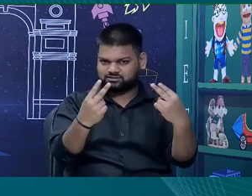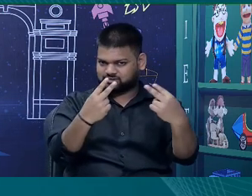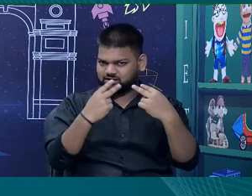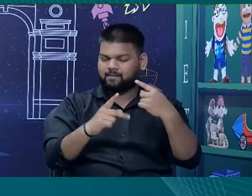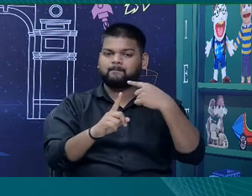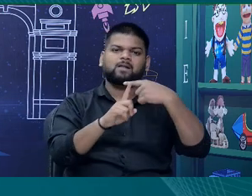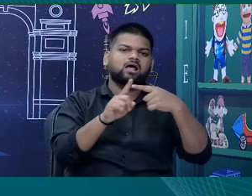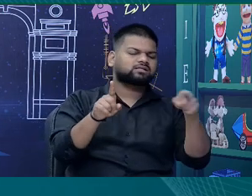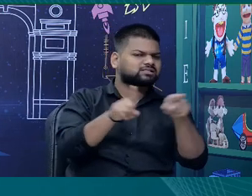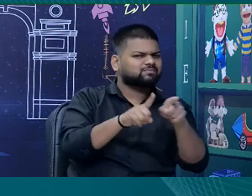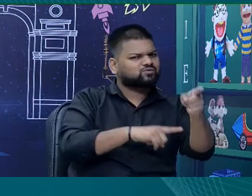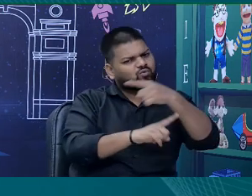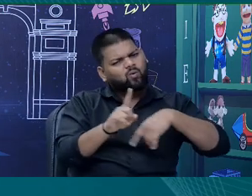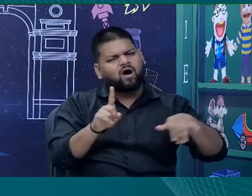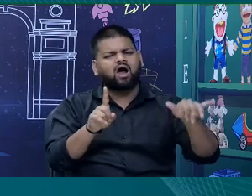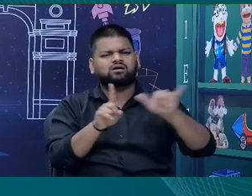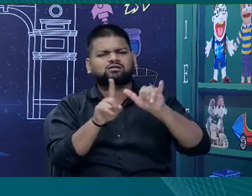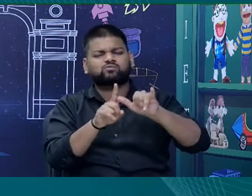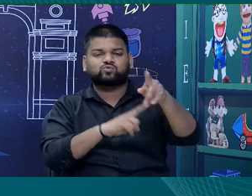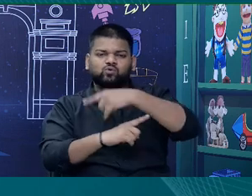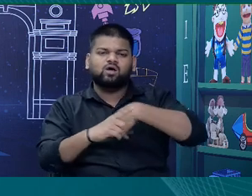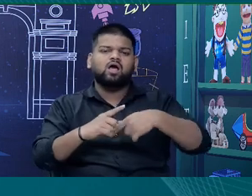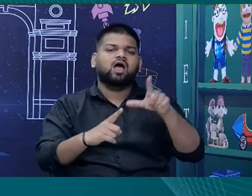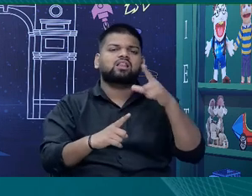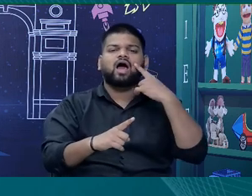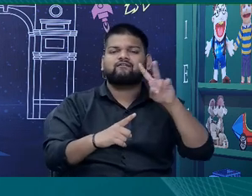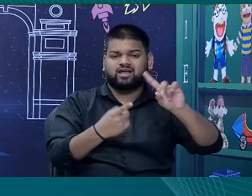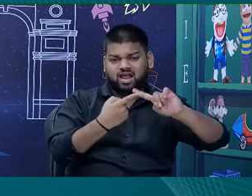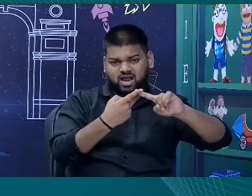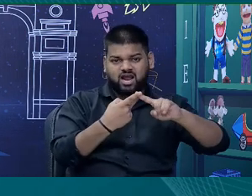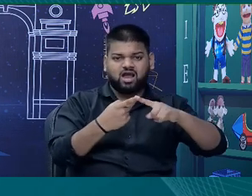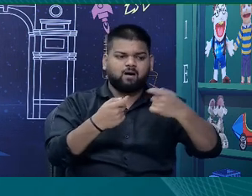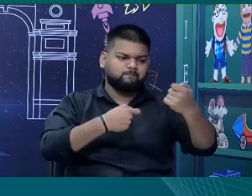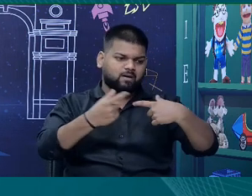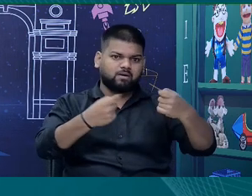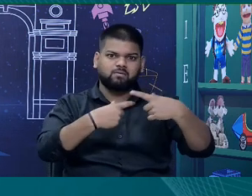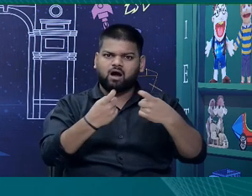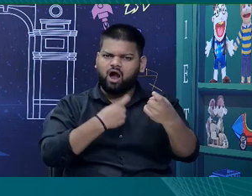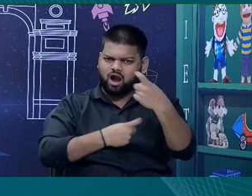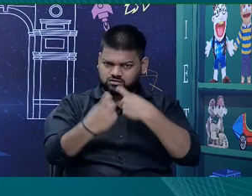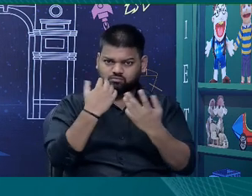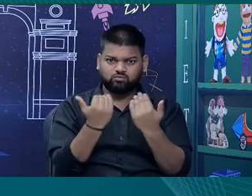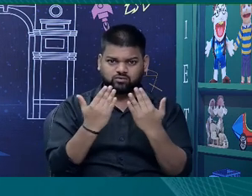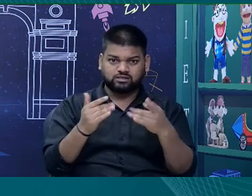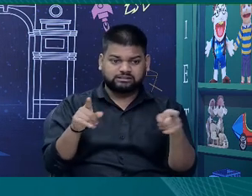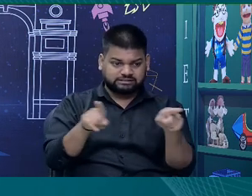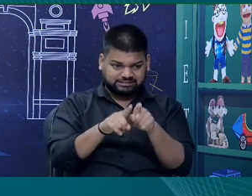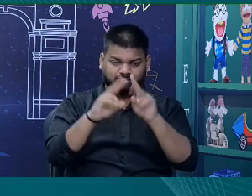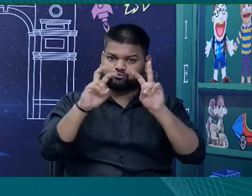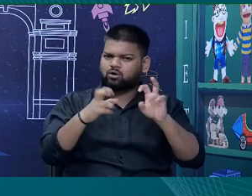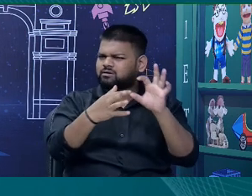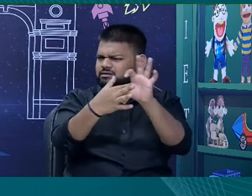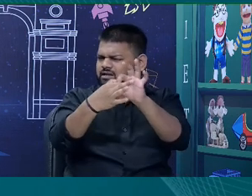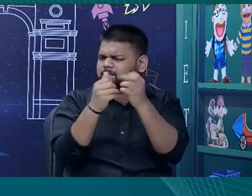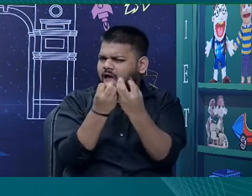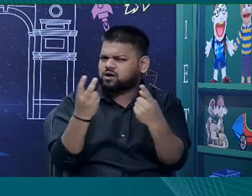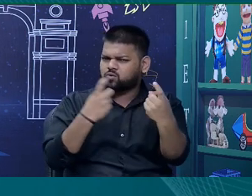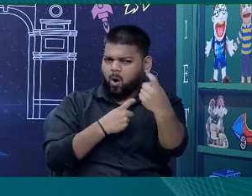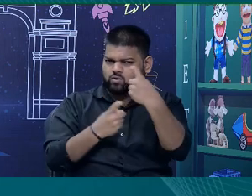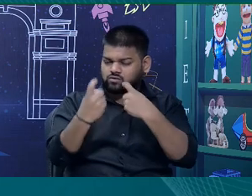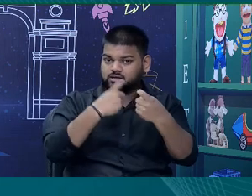युटुब पर भी देख सकते हैं जहां आप प्रश्न पूछ सकते हैं आपके मां में कुछ सवाल उठ रहे होंगे इस टॉपिक से जुड़े हुए तो आप हमसे कुछ सवाल भी पूछ सकते हैं और